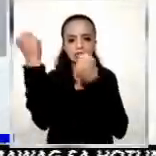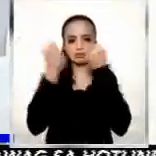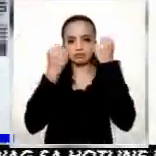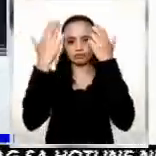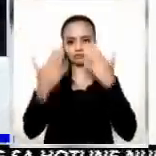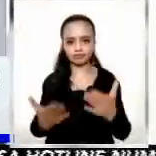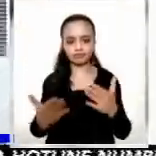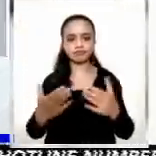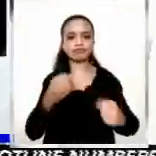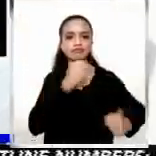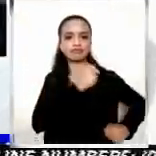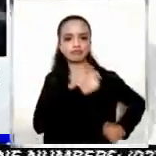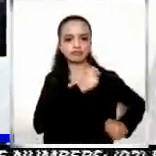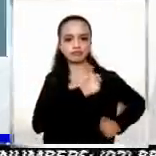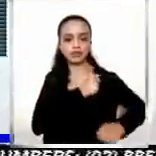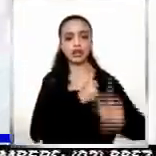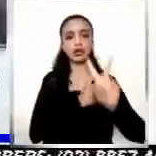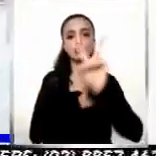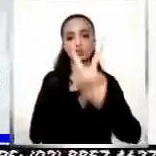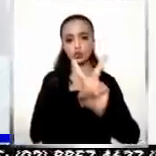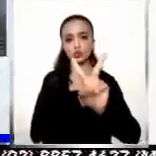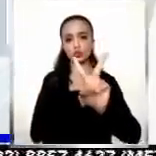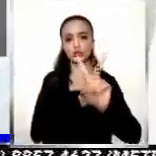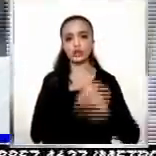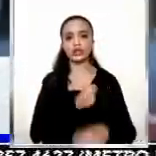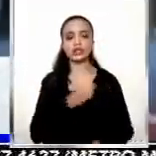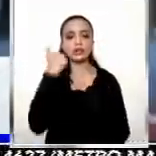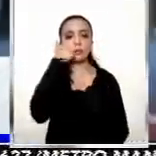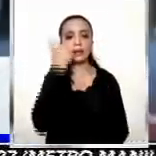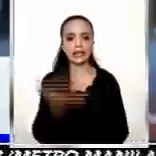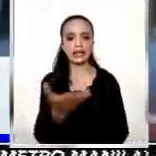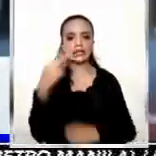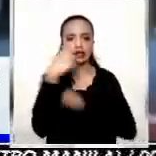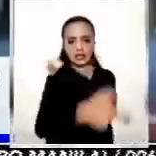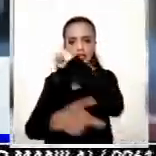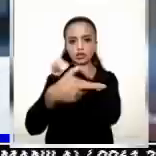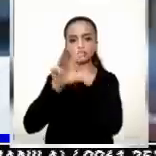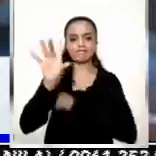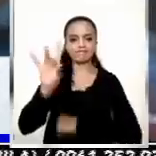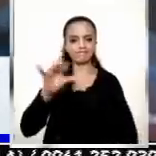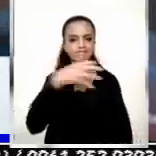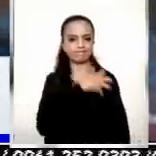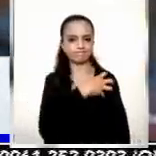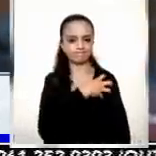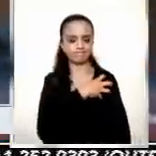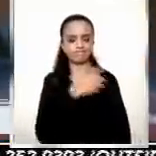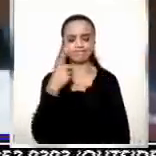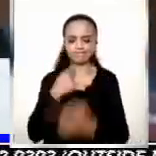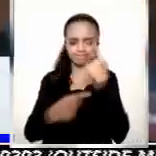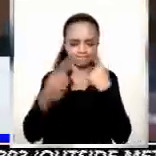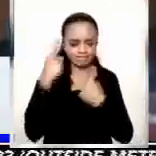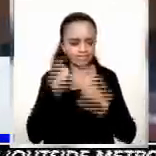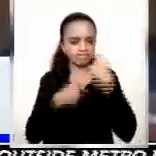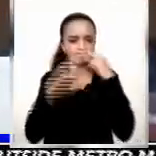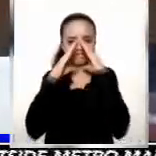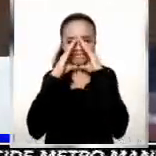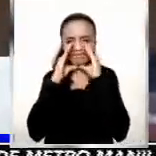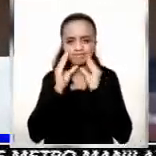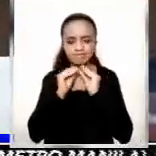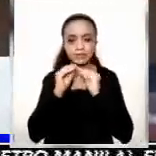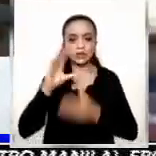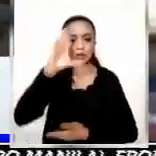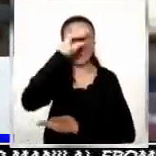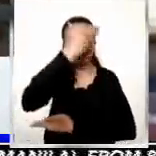Dalawa naman ang namatay mula sa hanay ng Region 8 Police. Naging emosyonal naman ang anak ni Mayor Aquino na idinadawit sa